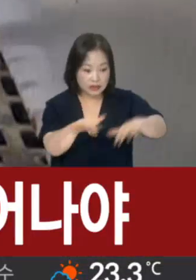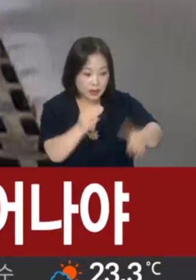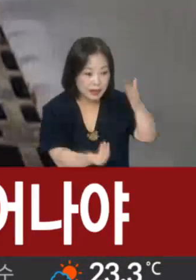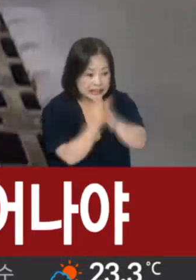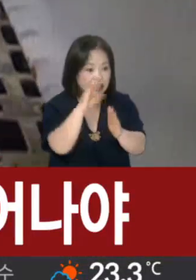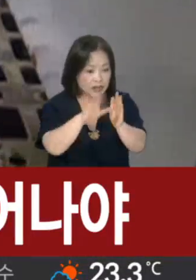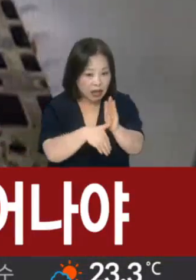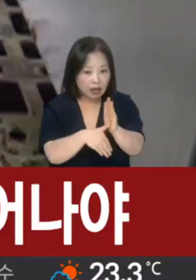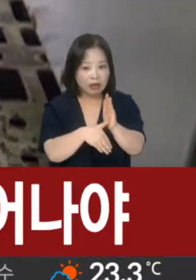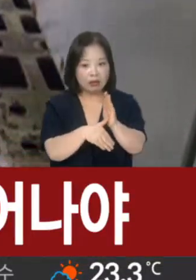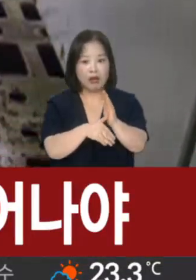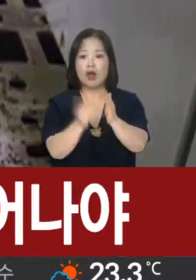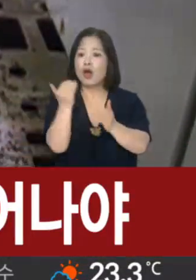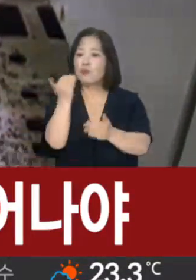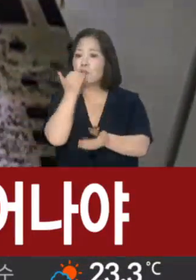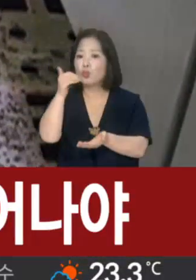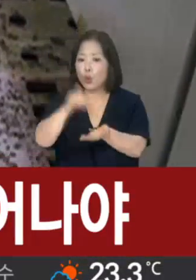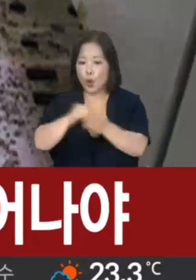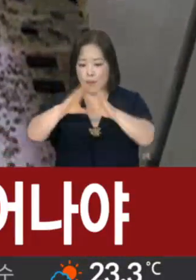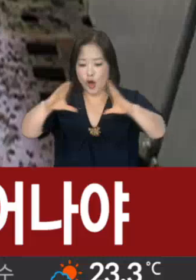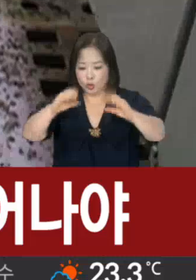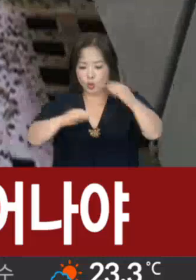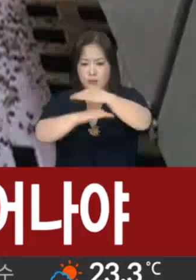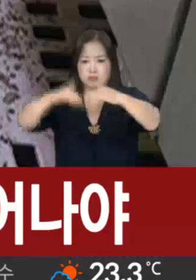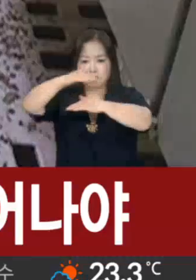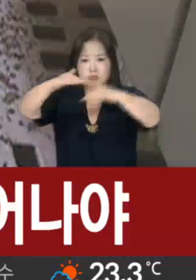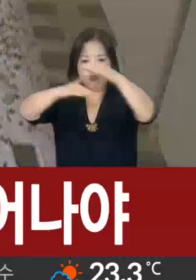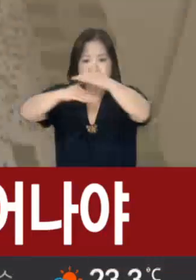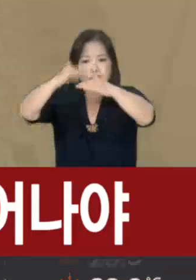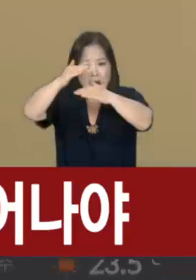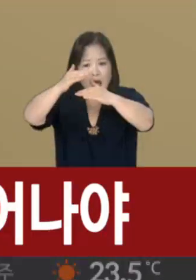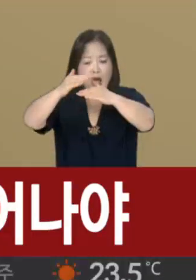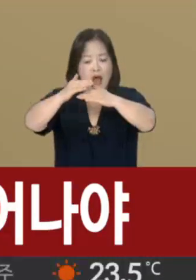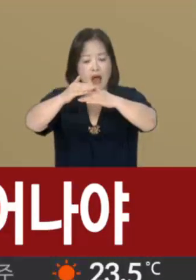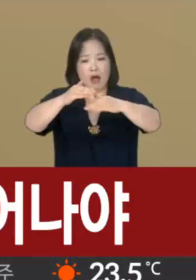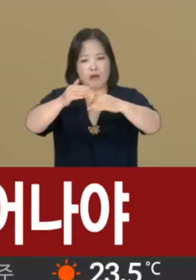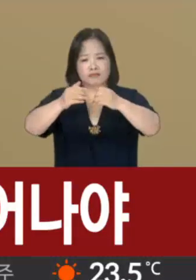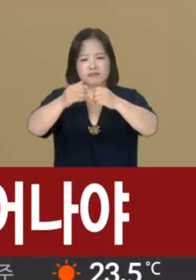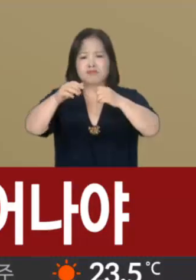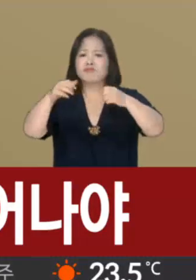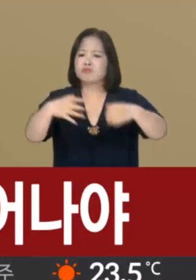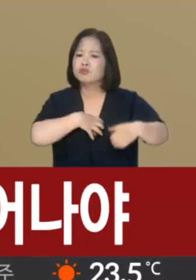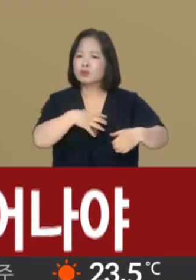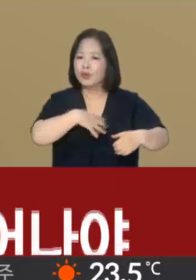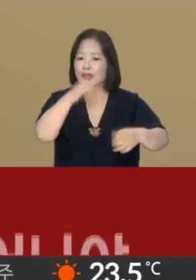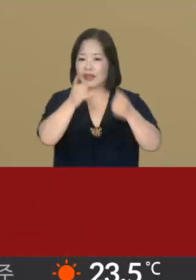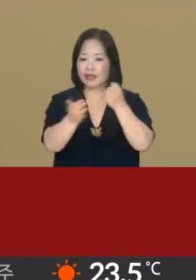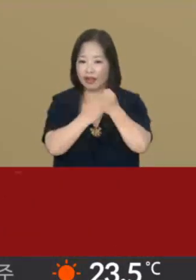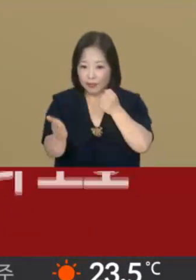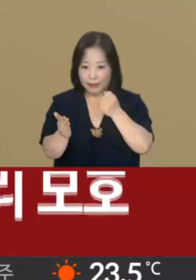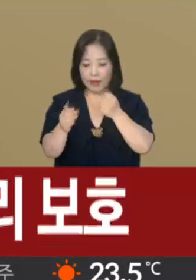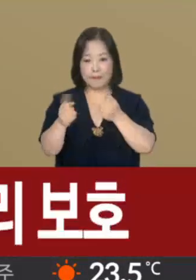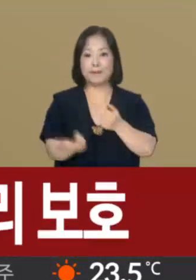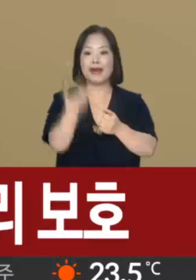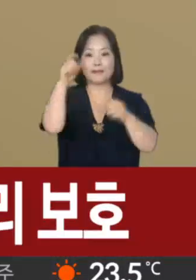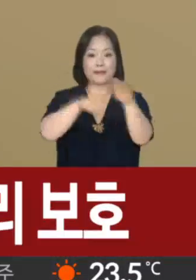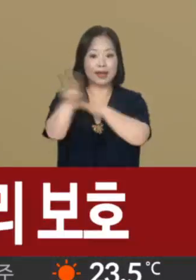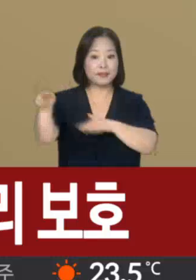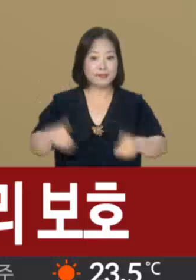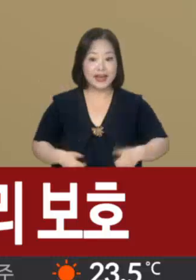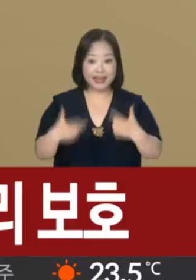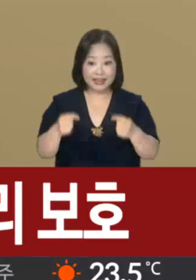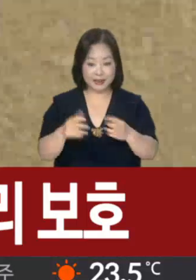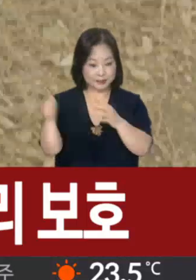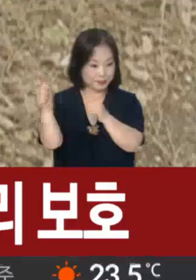지진에 좀 취약하고 실제 건물이 좀 영향을 받을 수 있다라는 점도 좀 고려를 해주실 필요가 있겠습니다. 예, 이번 부안의 피해를 본